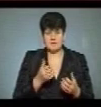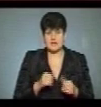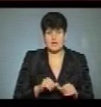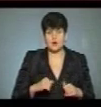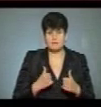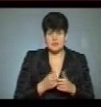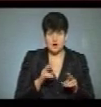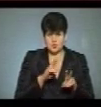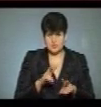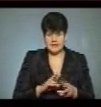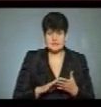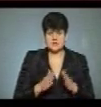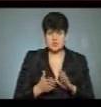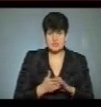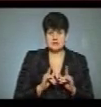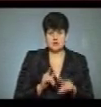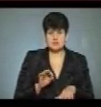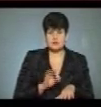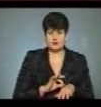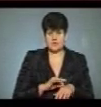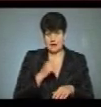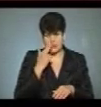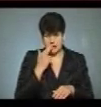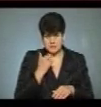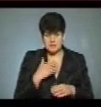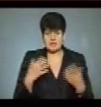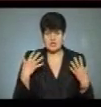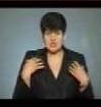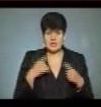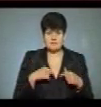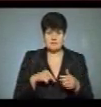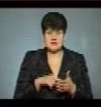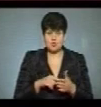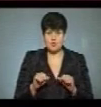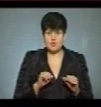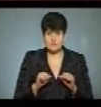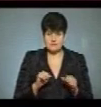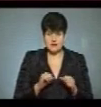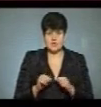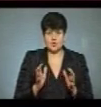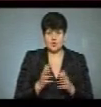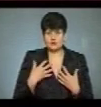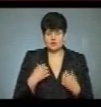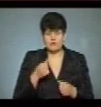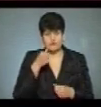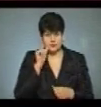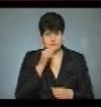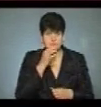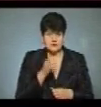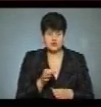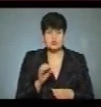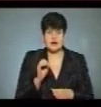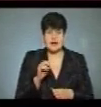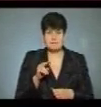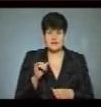яка розглядала ситуацію із захворюваністю на грип. Нагадаю, начальник міського відділу охорони здоров'я Василь Данчак вчора повідомив, що